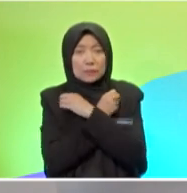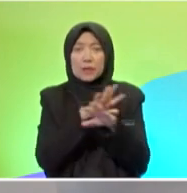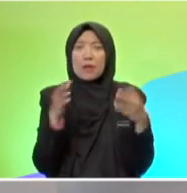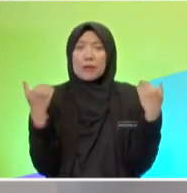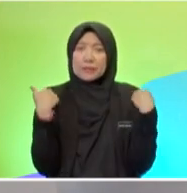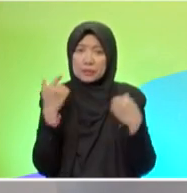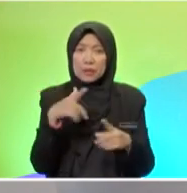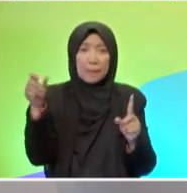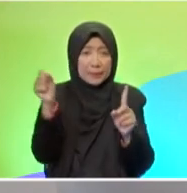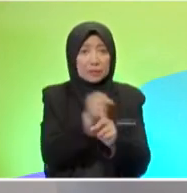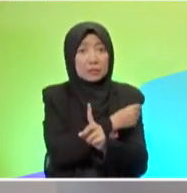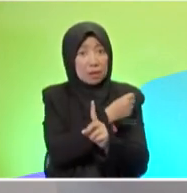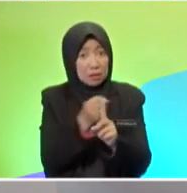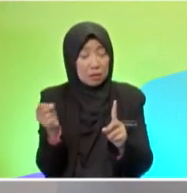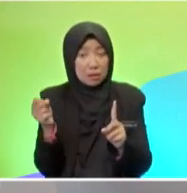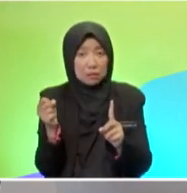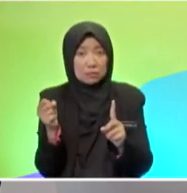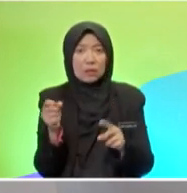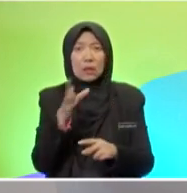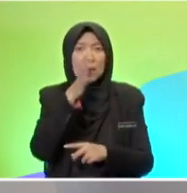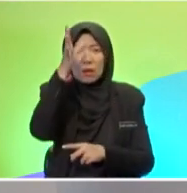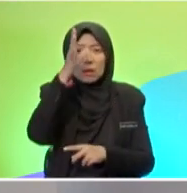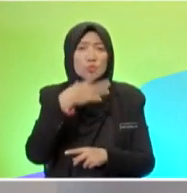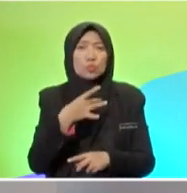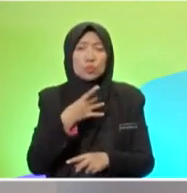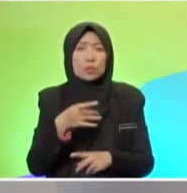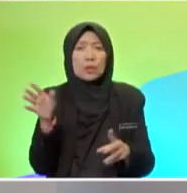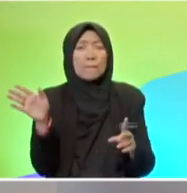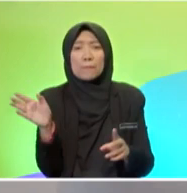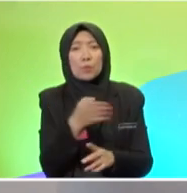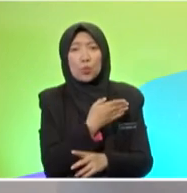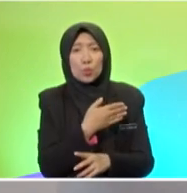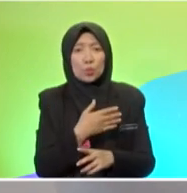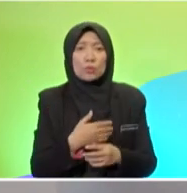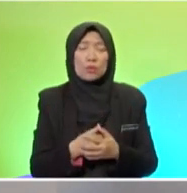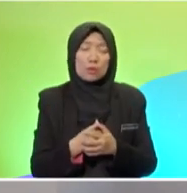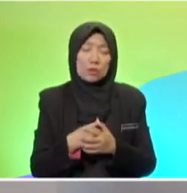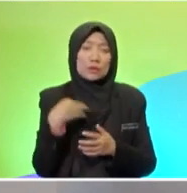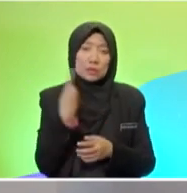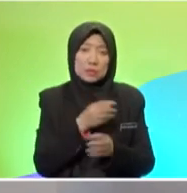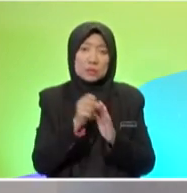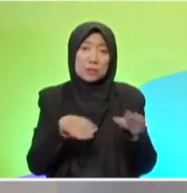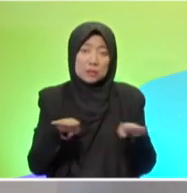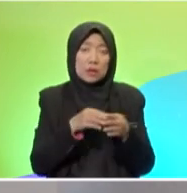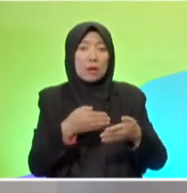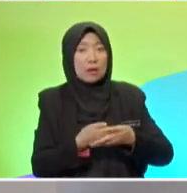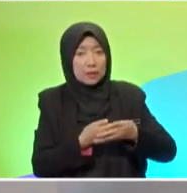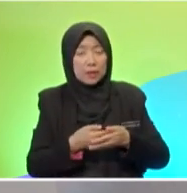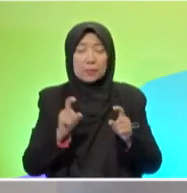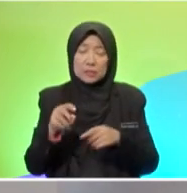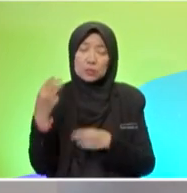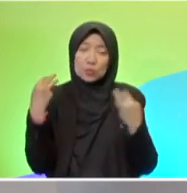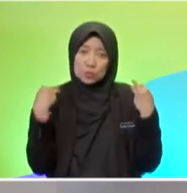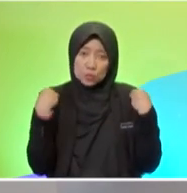ada lah baku pendarahan betul-betul betul rumahnya Kita sebagai anak nih kita kena wujud hubungan yang baik